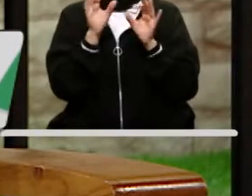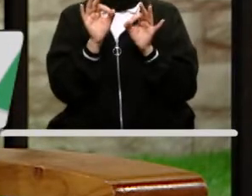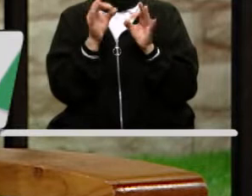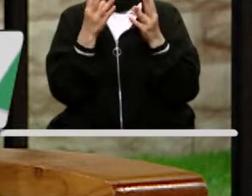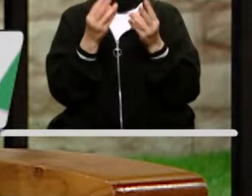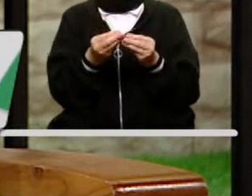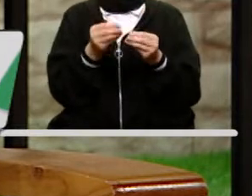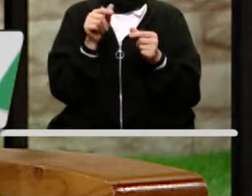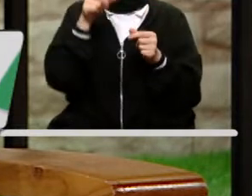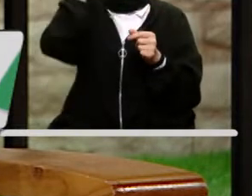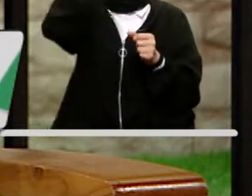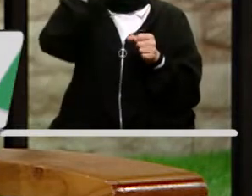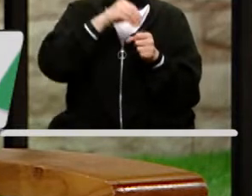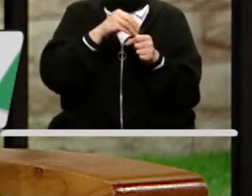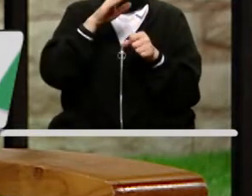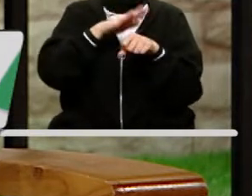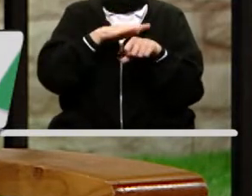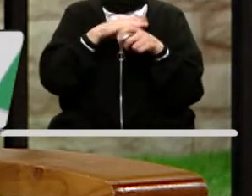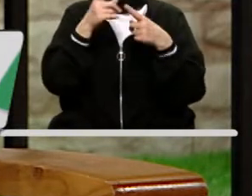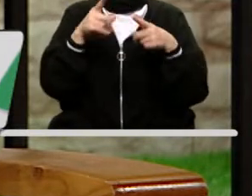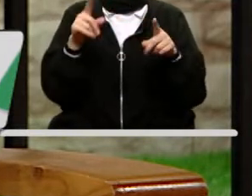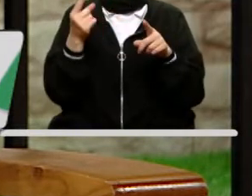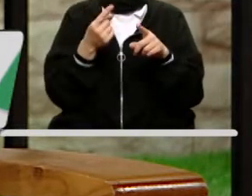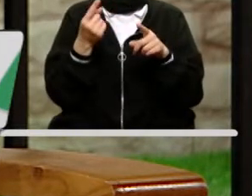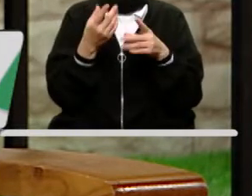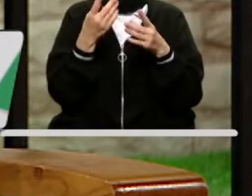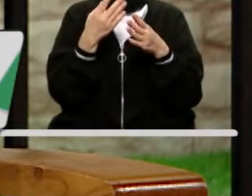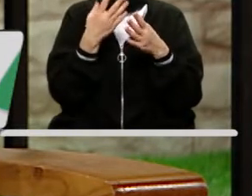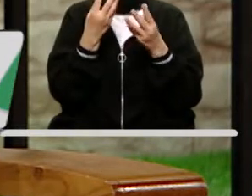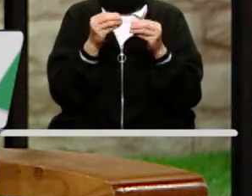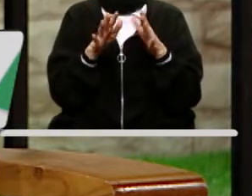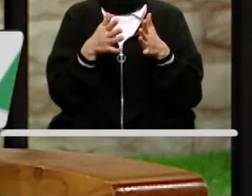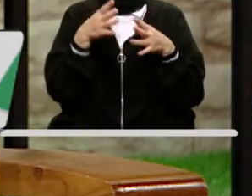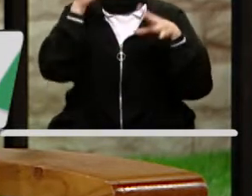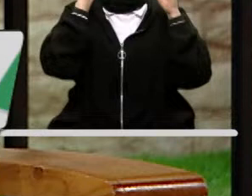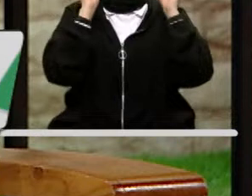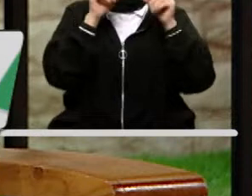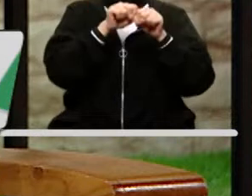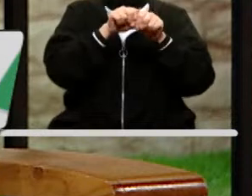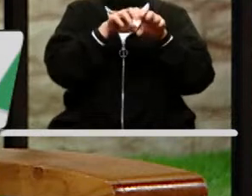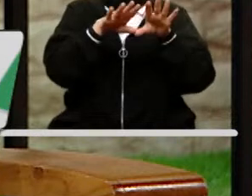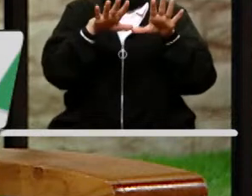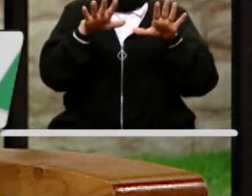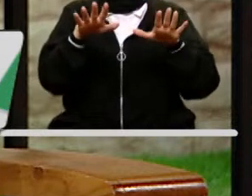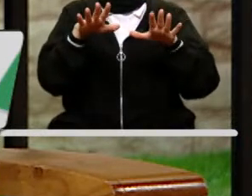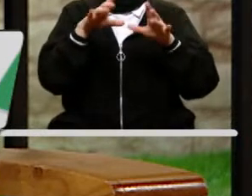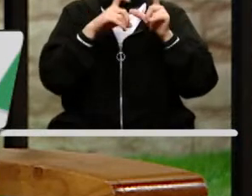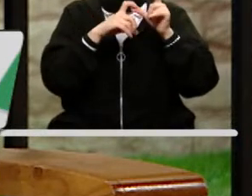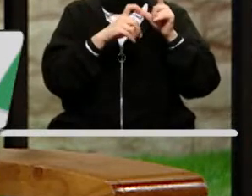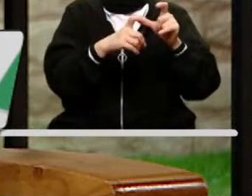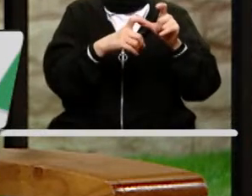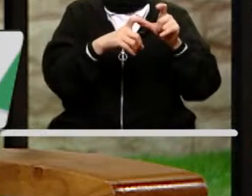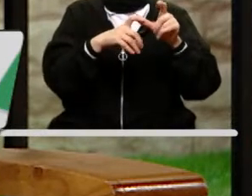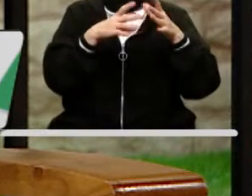eminim Türkiye'de de yapılsa çok farklı şey çıkmayacak. Öğrenme sistemimiz soru sormaya, ilgiye, meraka dayalı